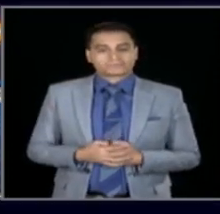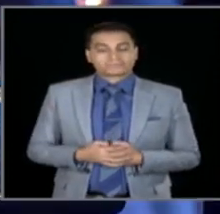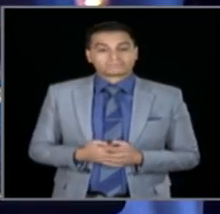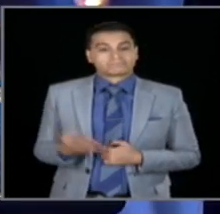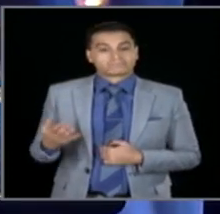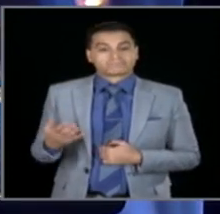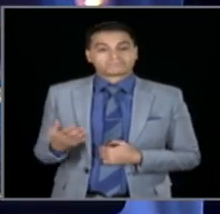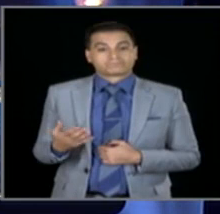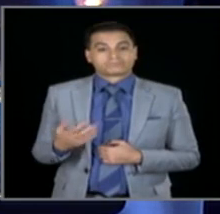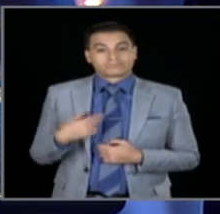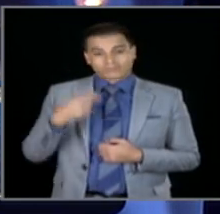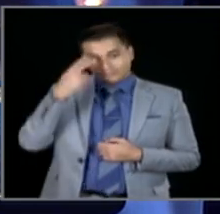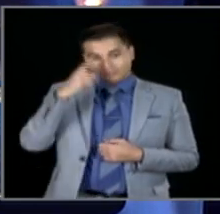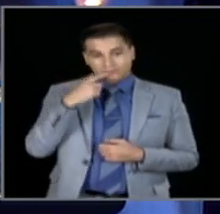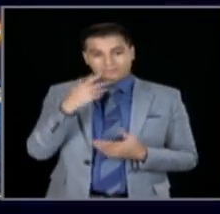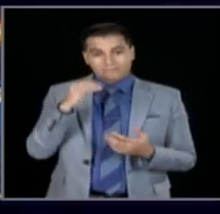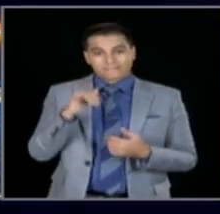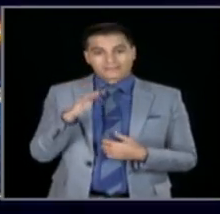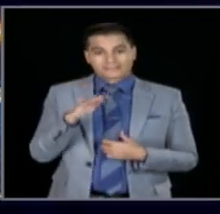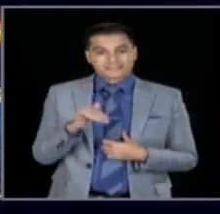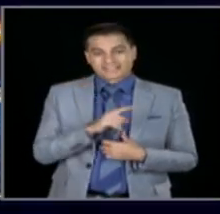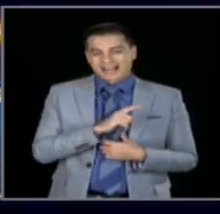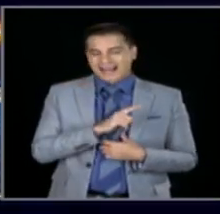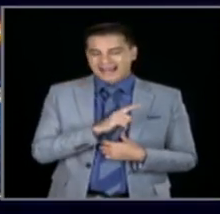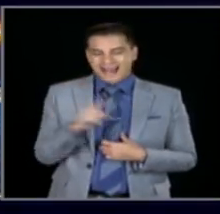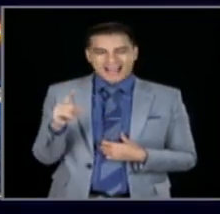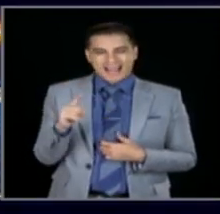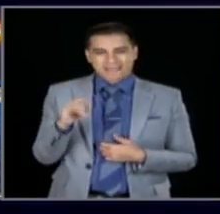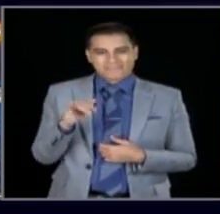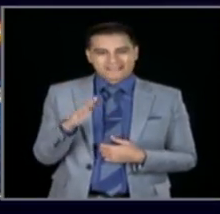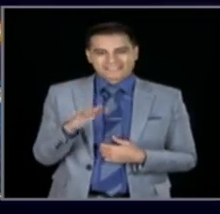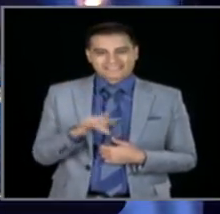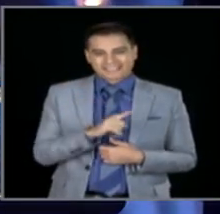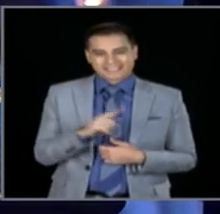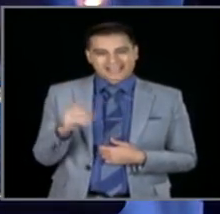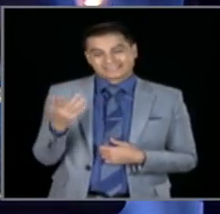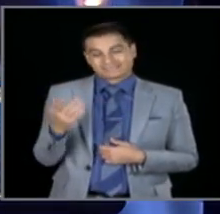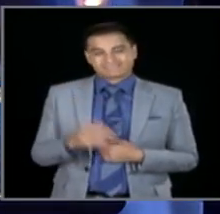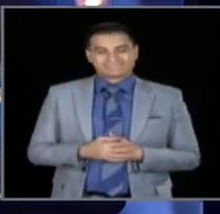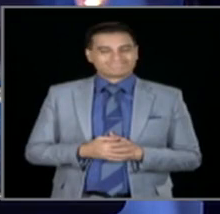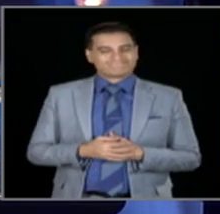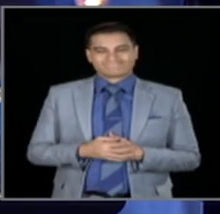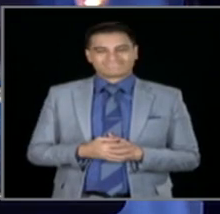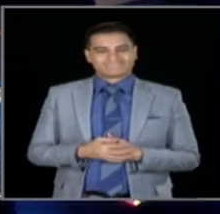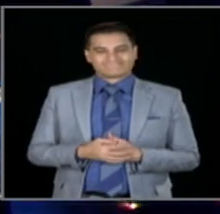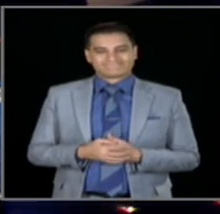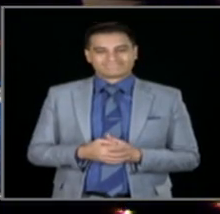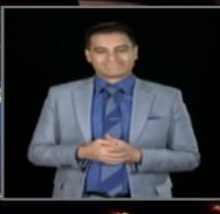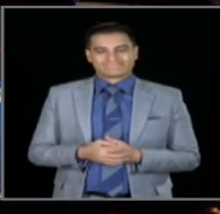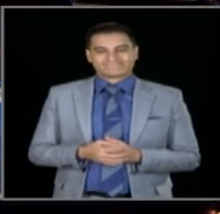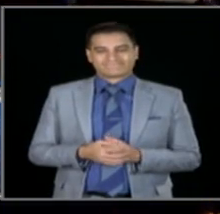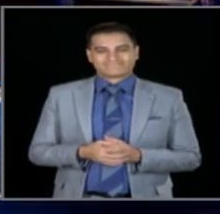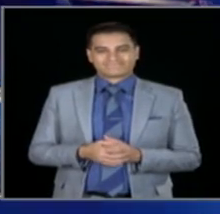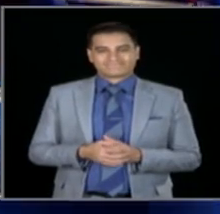مين بقى انا مليش في الرياضه بس هقول ميسي للاسف الشديد مش ميسي اجابه خاطئه